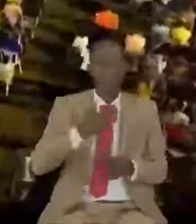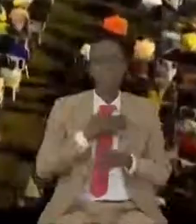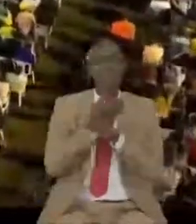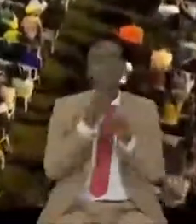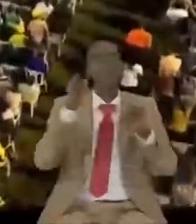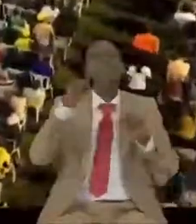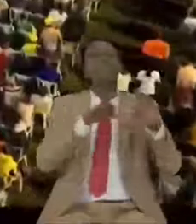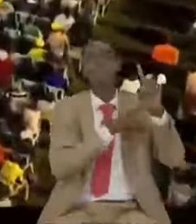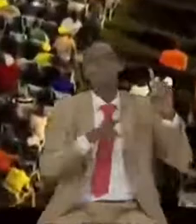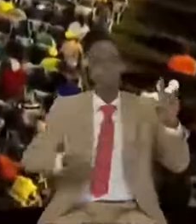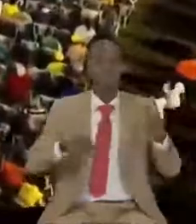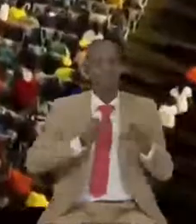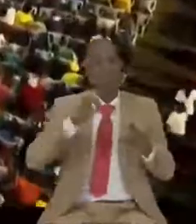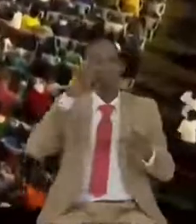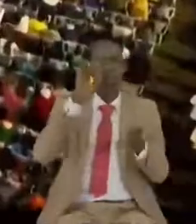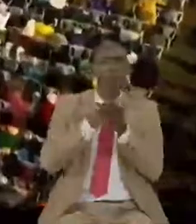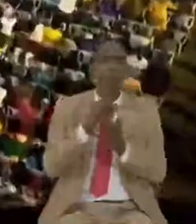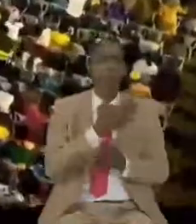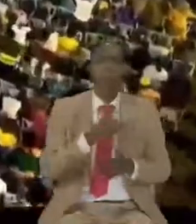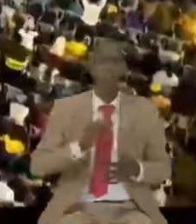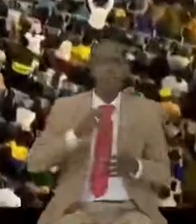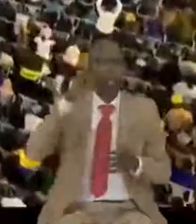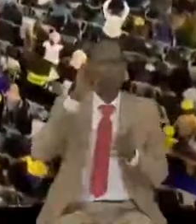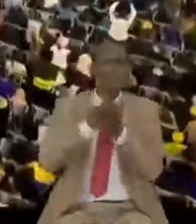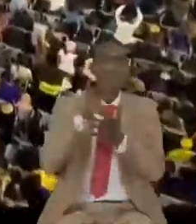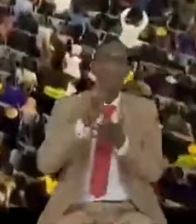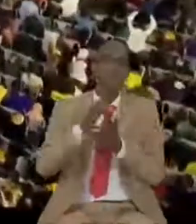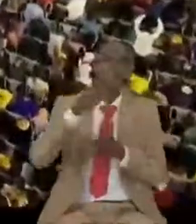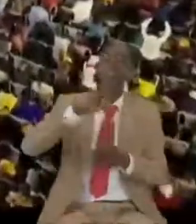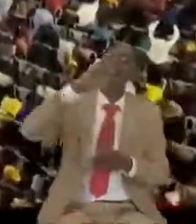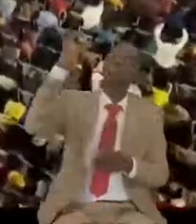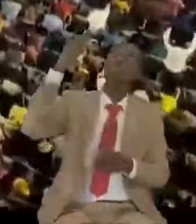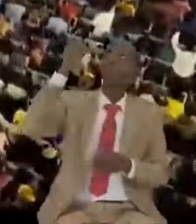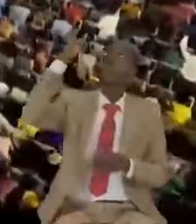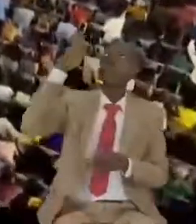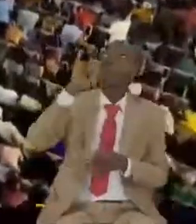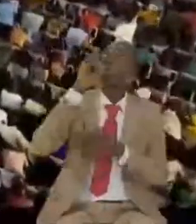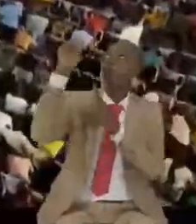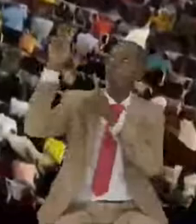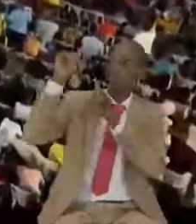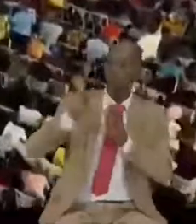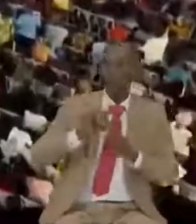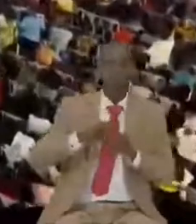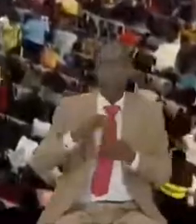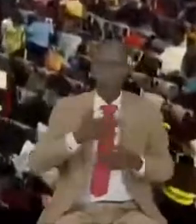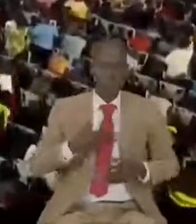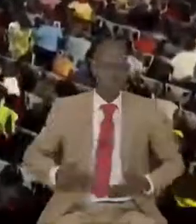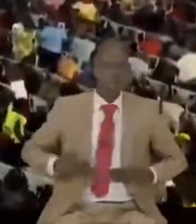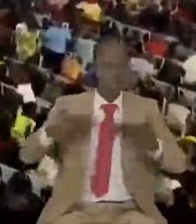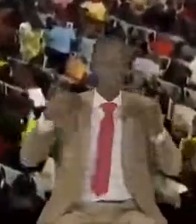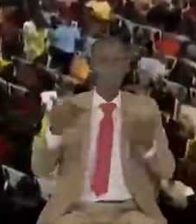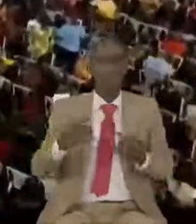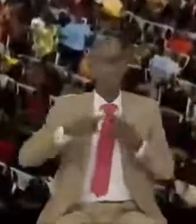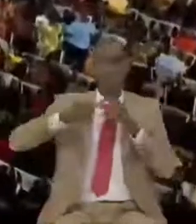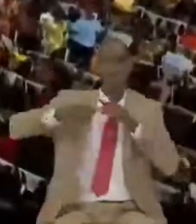été offert pour mon salut. Seigneur, je crois et je crois que la grâce de Dieu vient dans ma